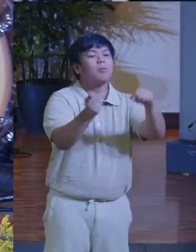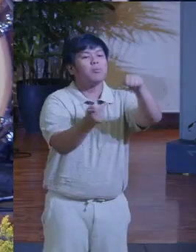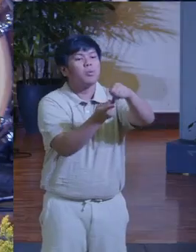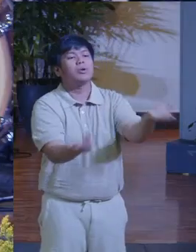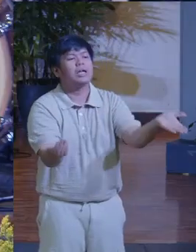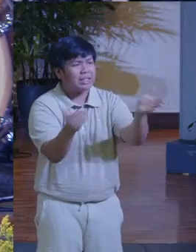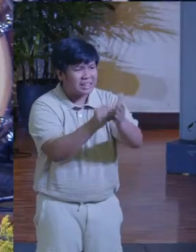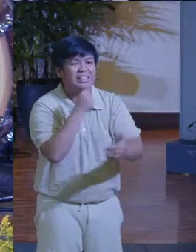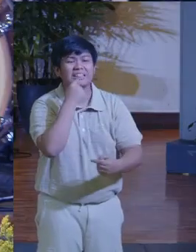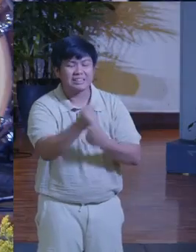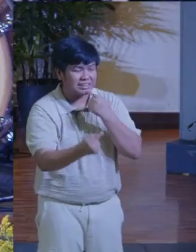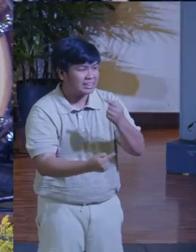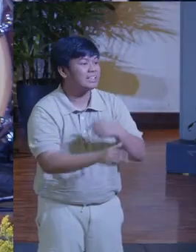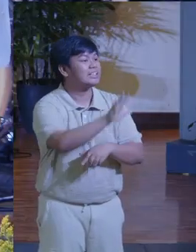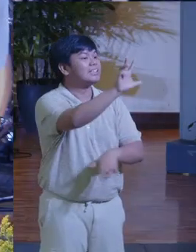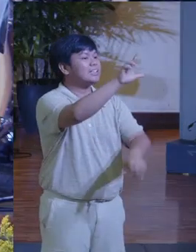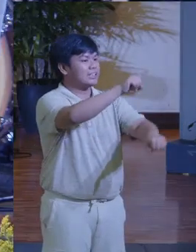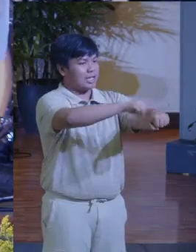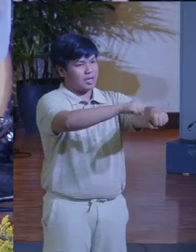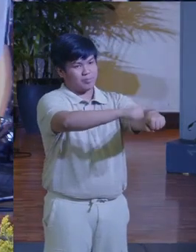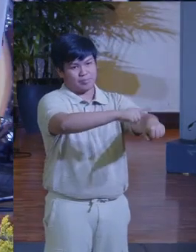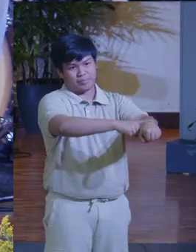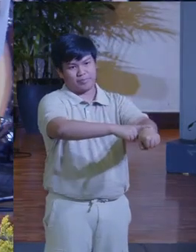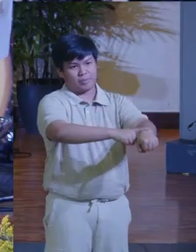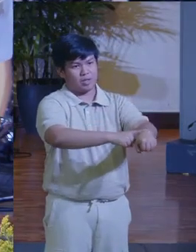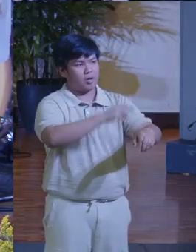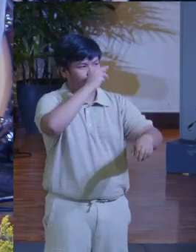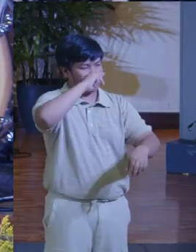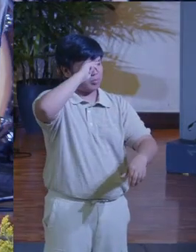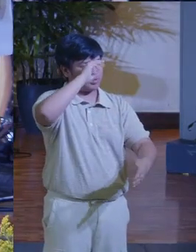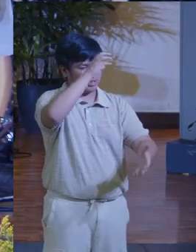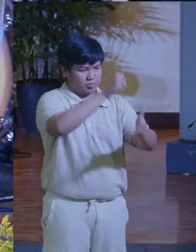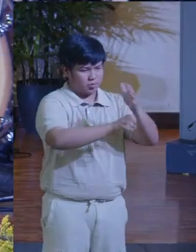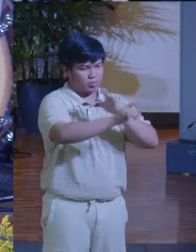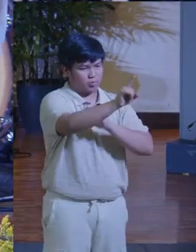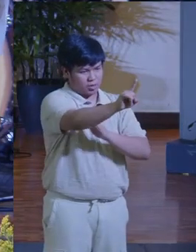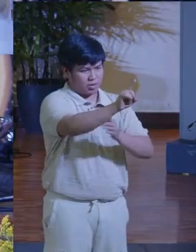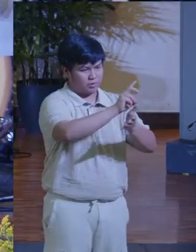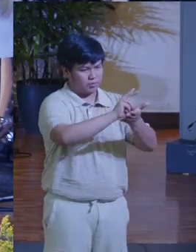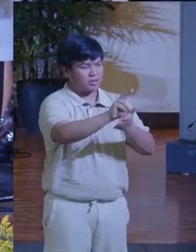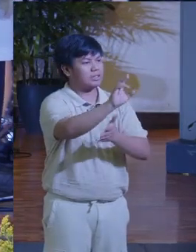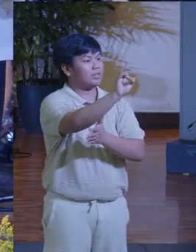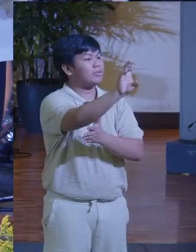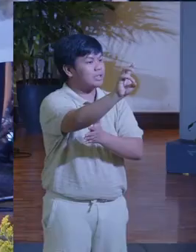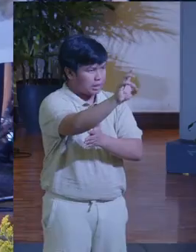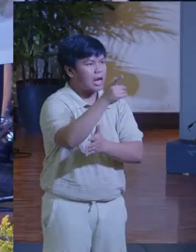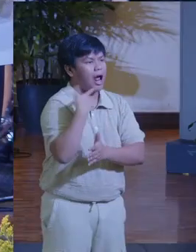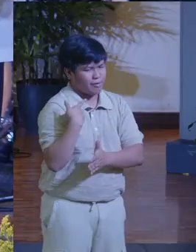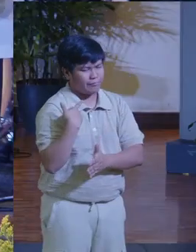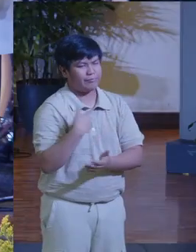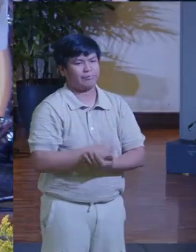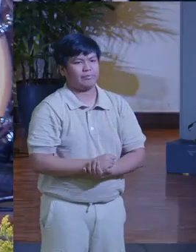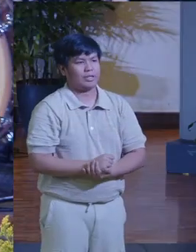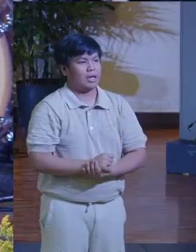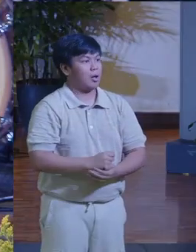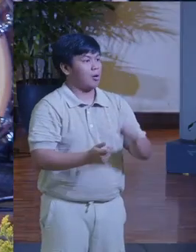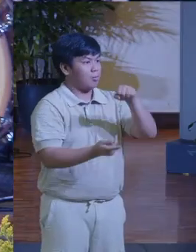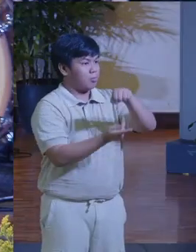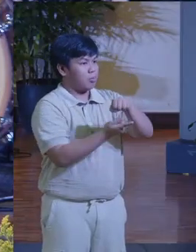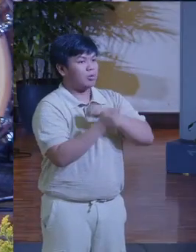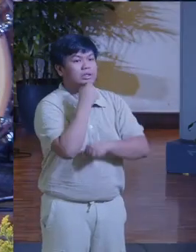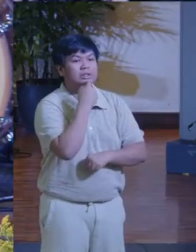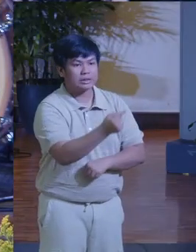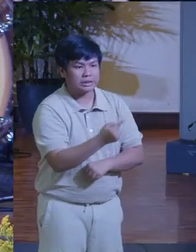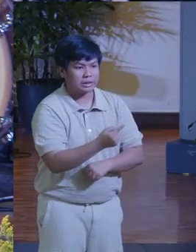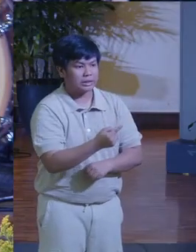beses sa New Testament. Romans 1:17. Ang sabi ni Pablo doon,